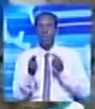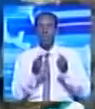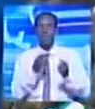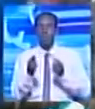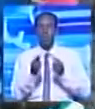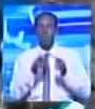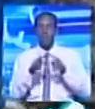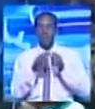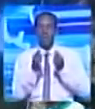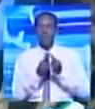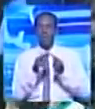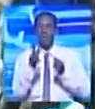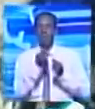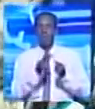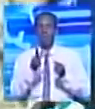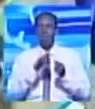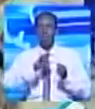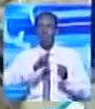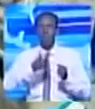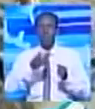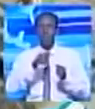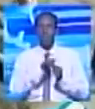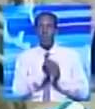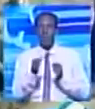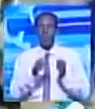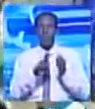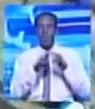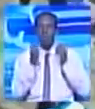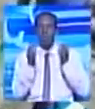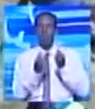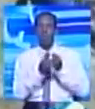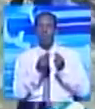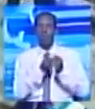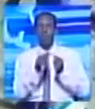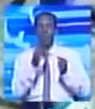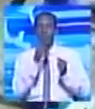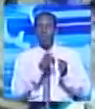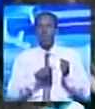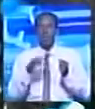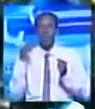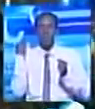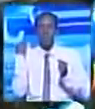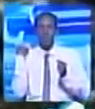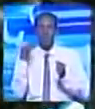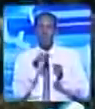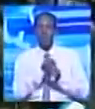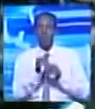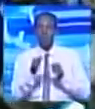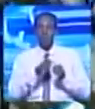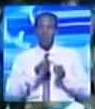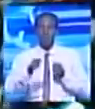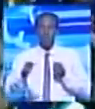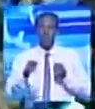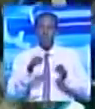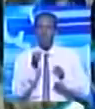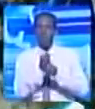à la propriété de la ville de Djibouti en lançant simultanément, sous la direction du colonel Ouais Omar Borolé, une vaste opération